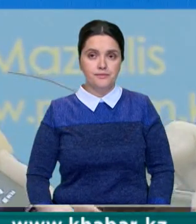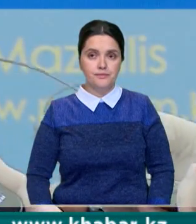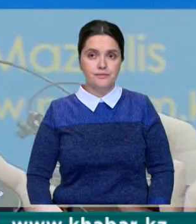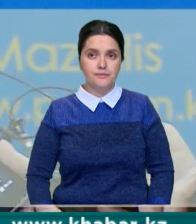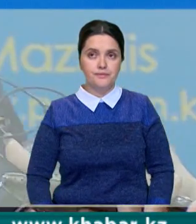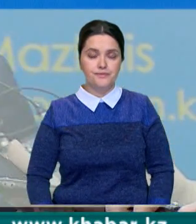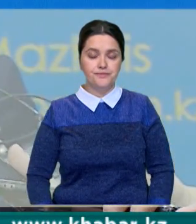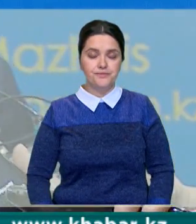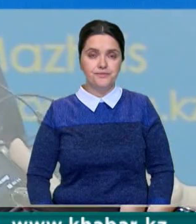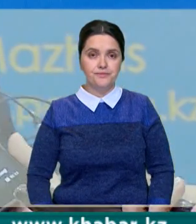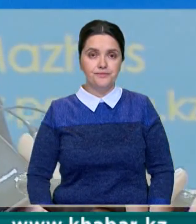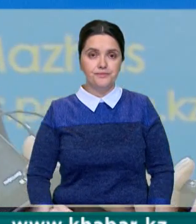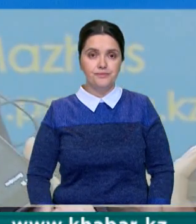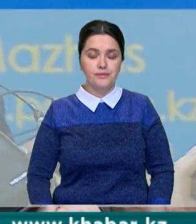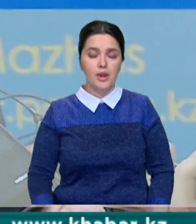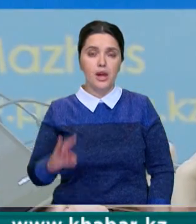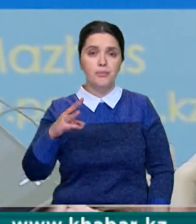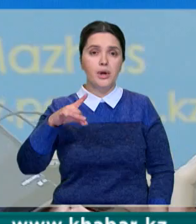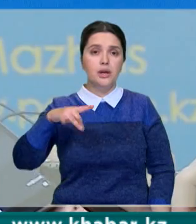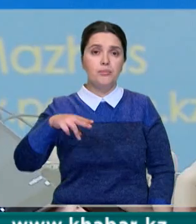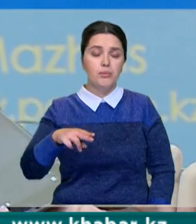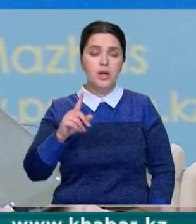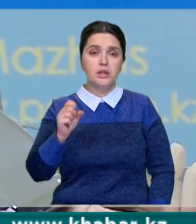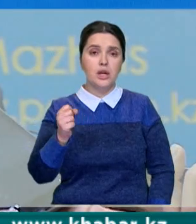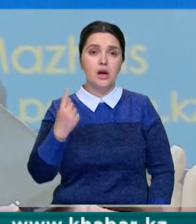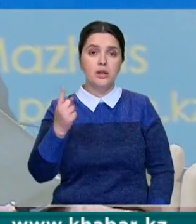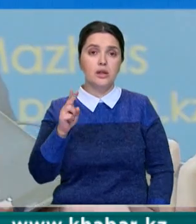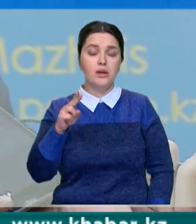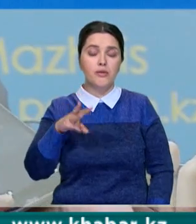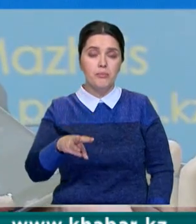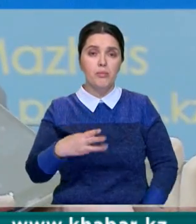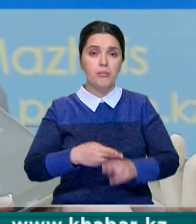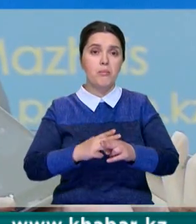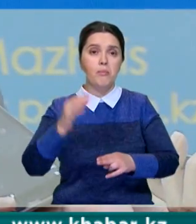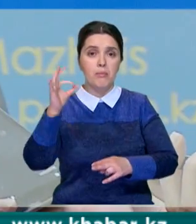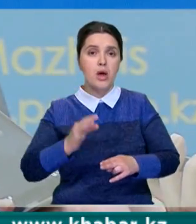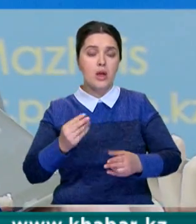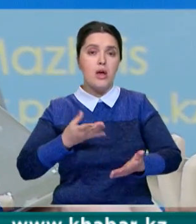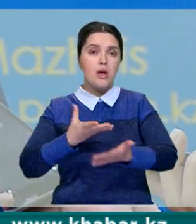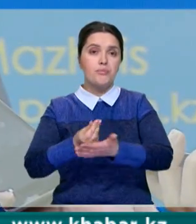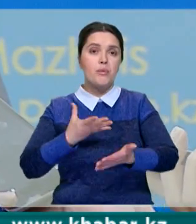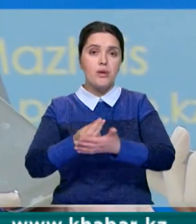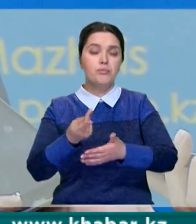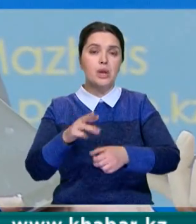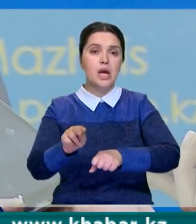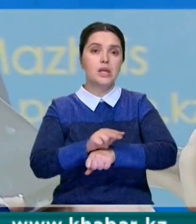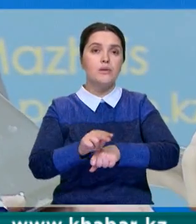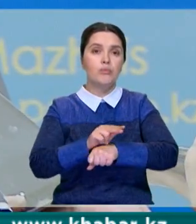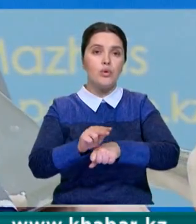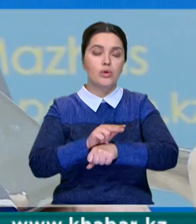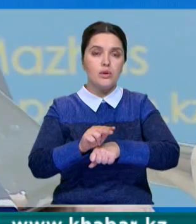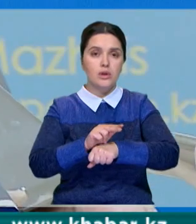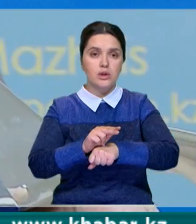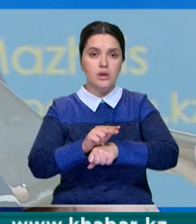0,05% от МРП за квадратный метр каждый житель должен сдавать для капитального ремонта,